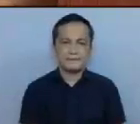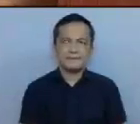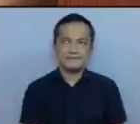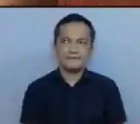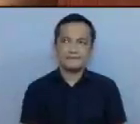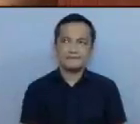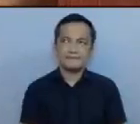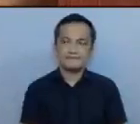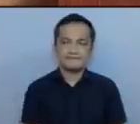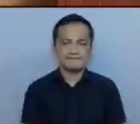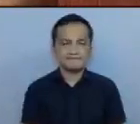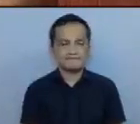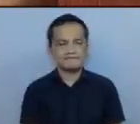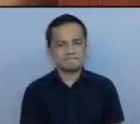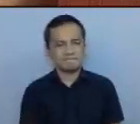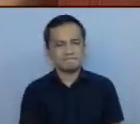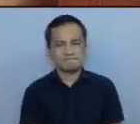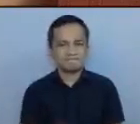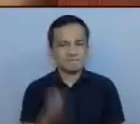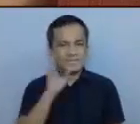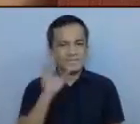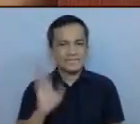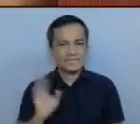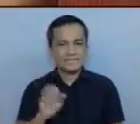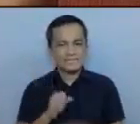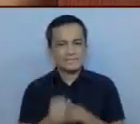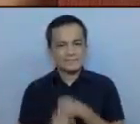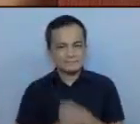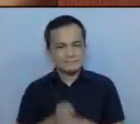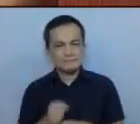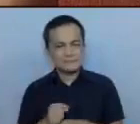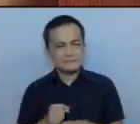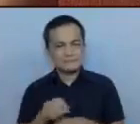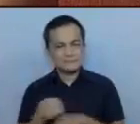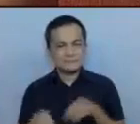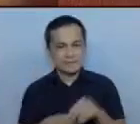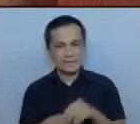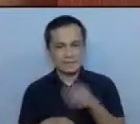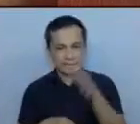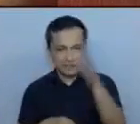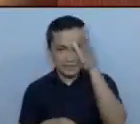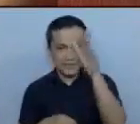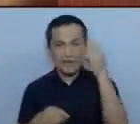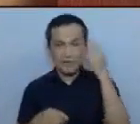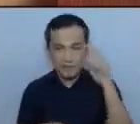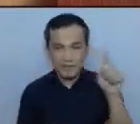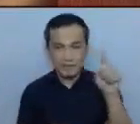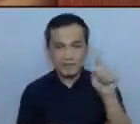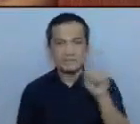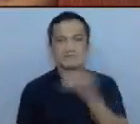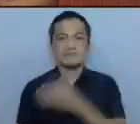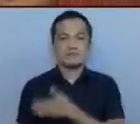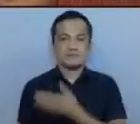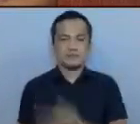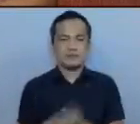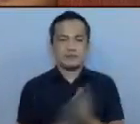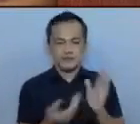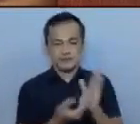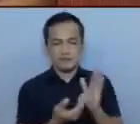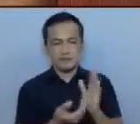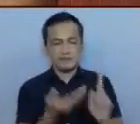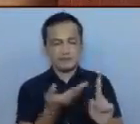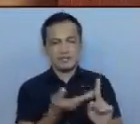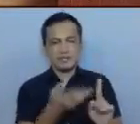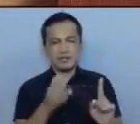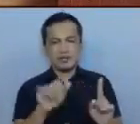Iba talaga ang sakripisyo ng isang tatay para sa kanyang mga anak. Ito ang napatunayan ni Erwin Diaz sa kanyang mga vlogs